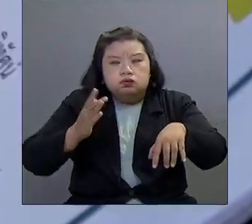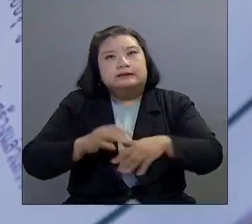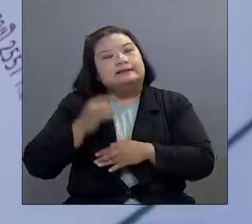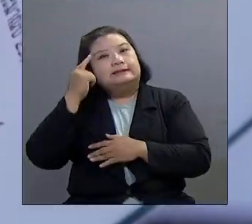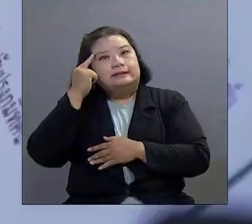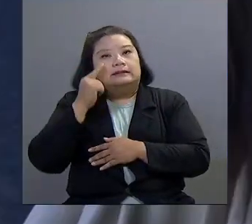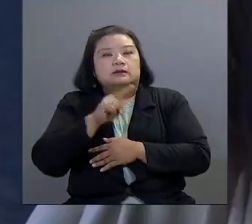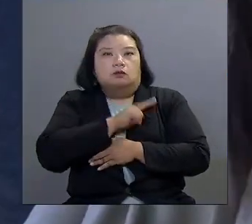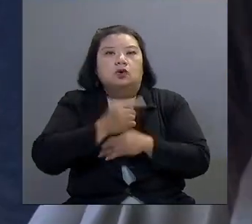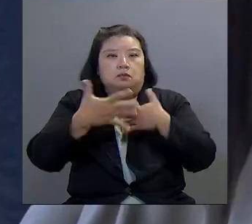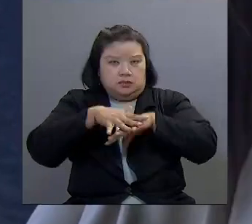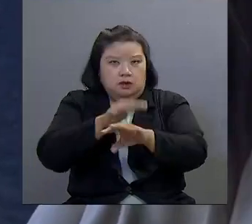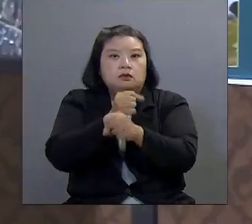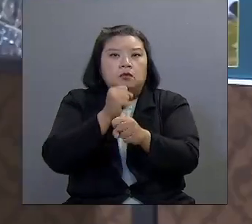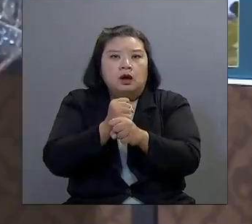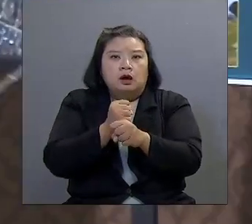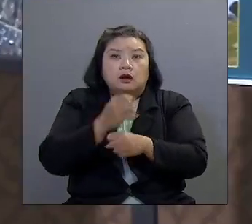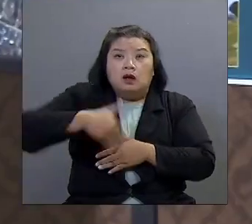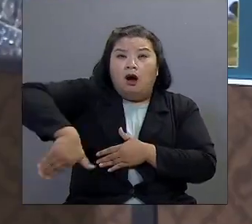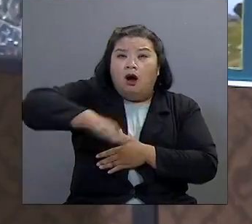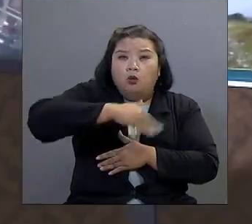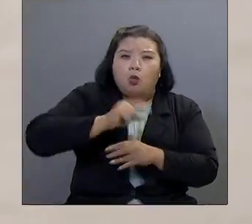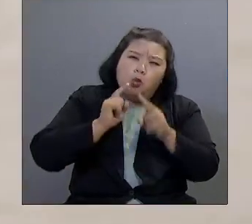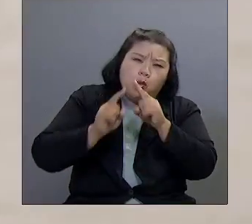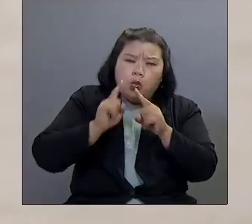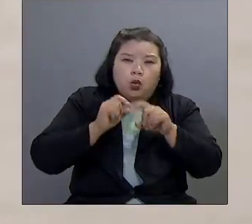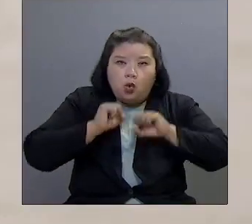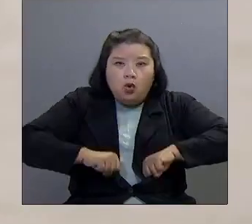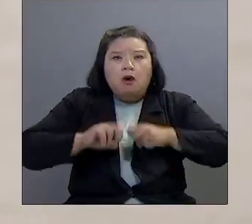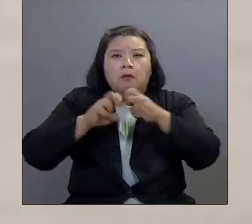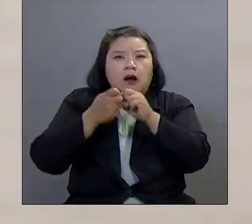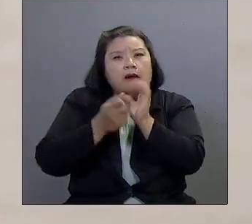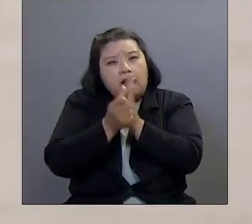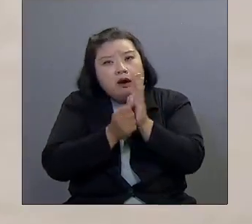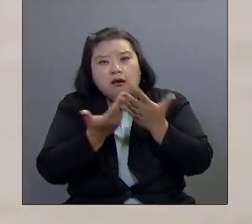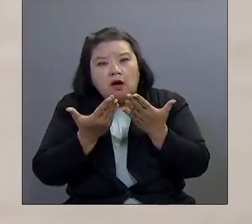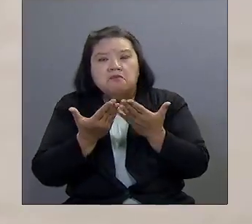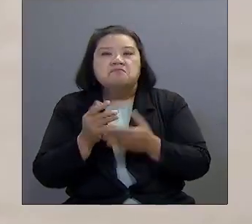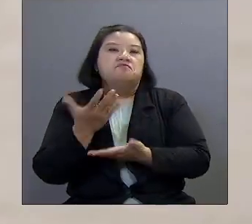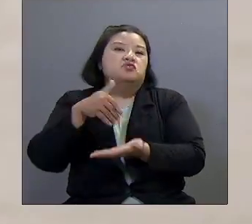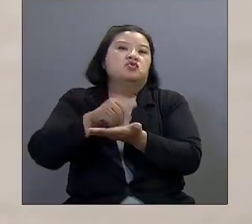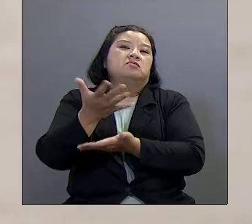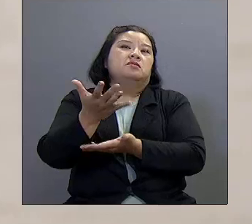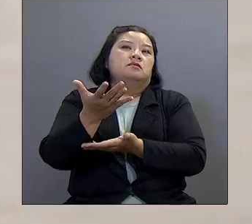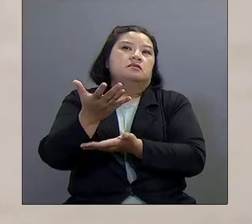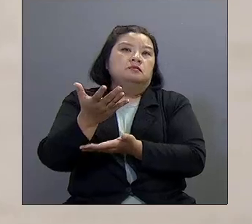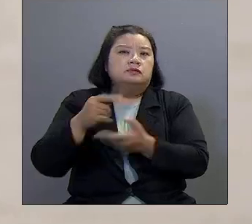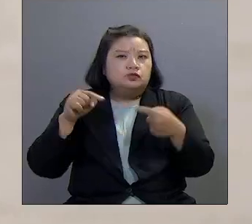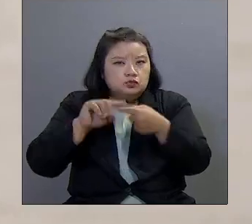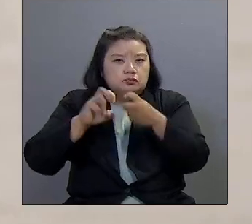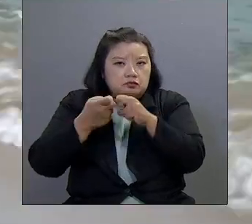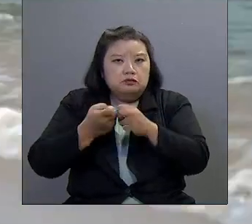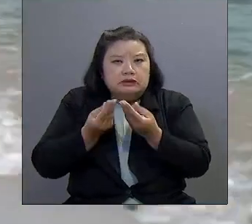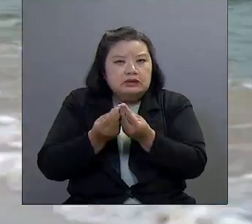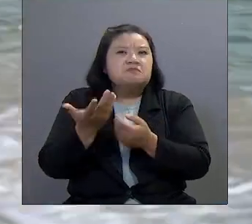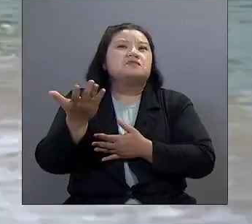าดตัวเชื่อการที่จะทำให้ทุกพากส่นมาคุยกันแต่ลปเด็วาเราจะหาทางออกทางแ้ปัหาที่มันเหมาะสมกบทุกที่ได้ยไ